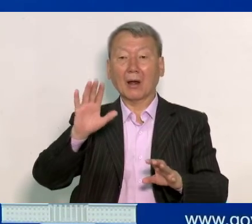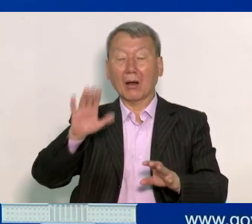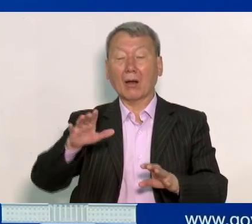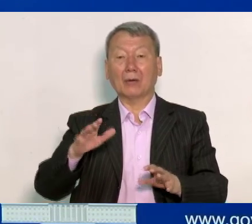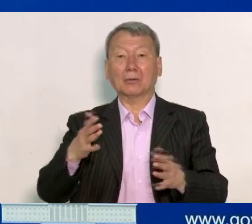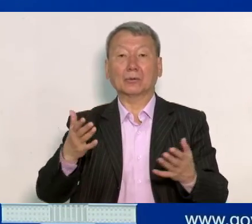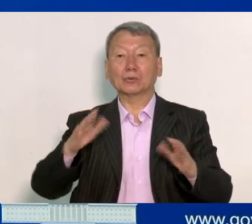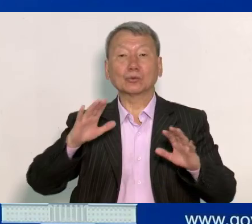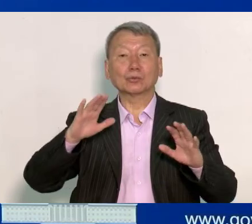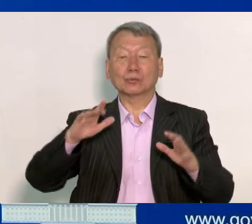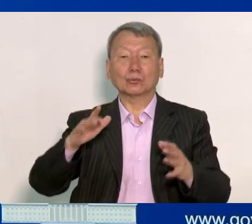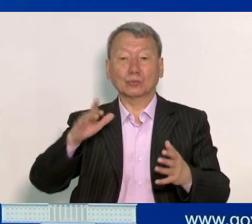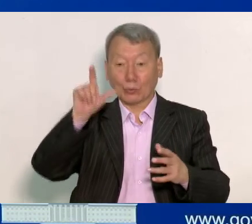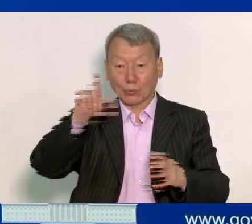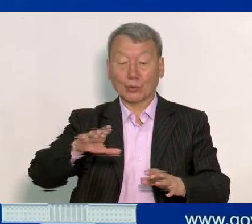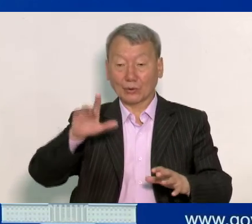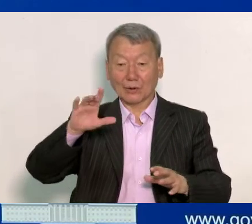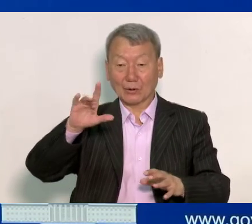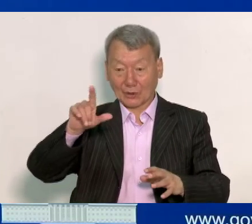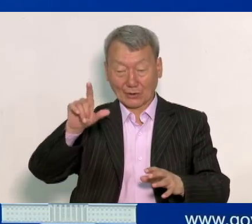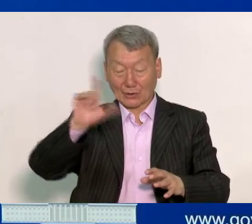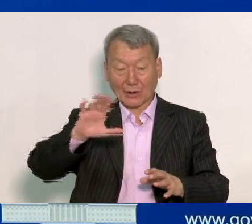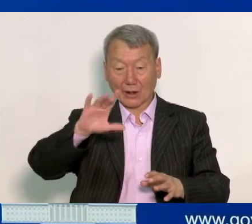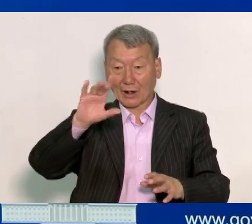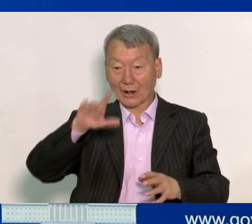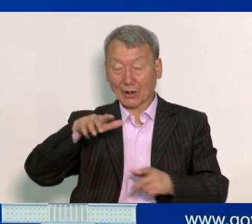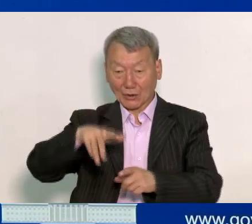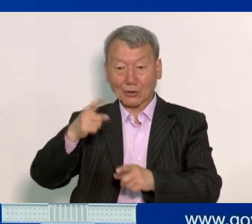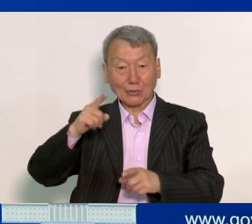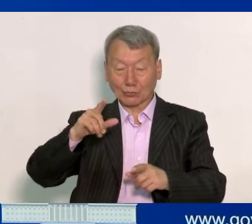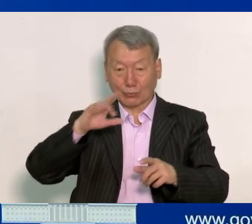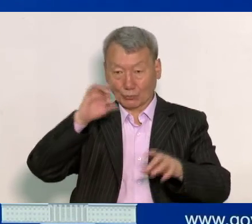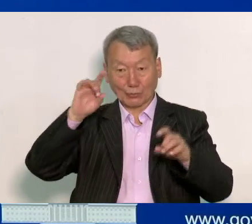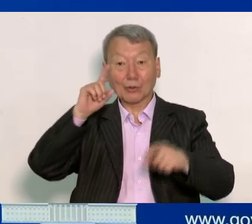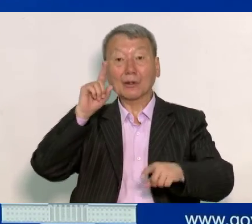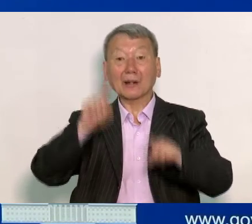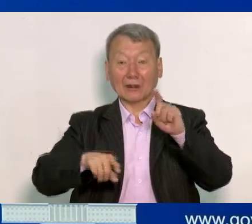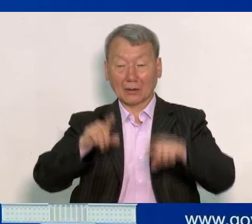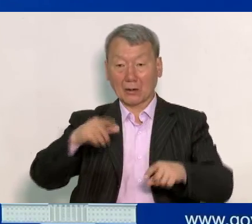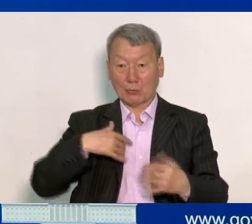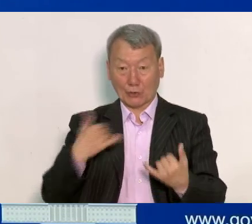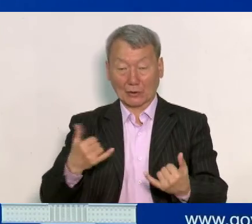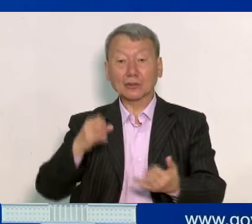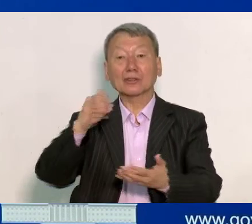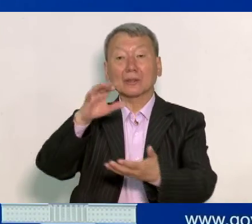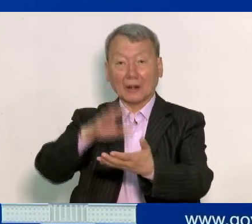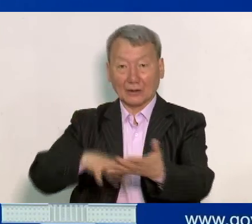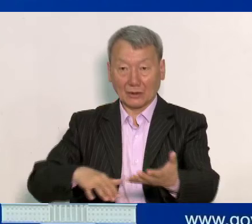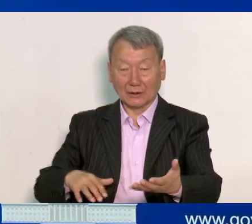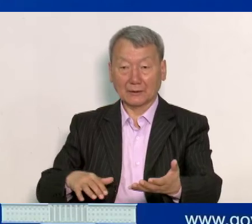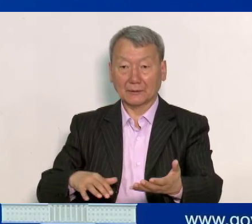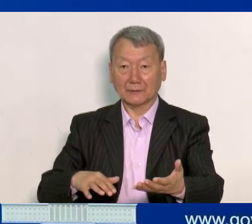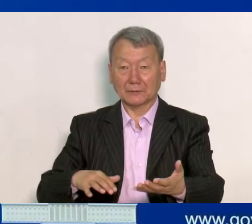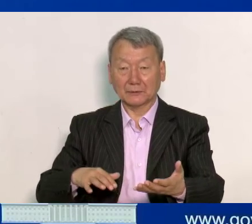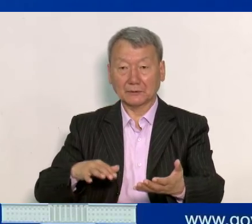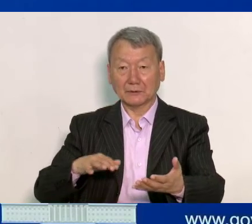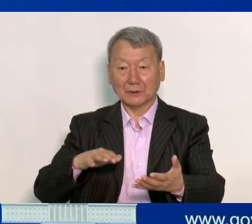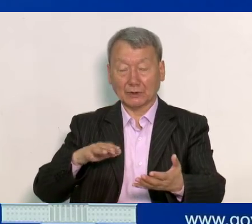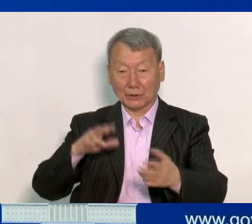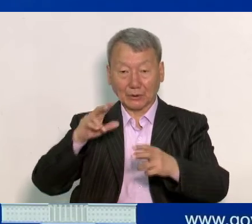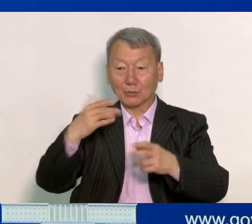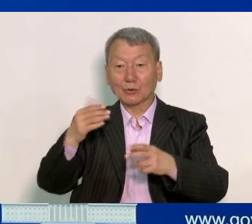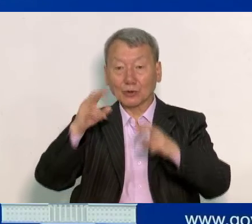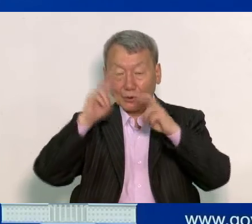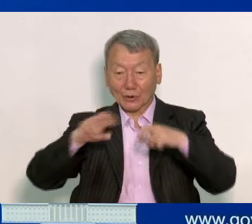исход случается в единичных случаях, поэтому мы сейчас дальше исследуем